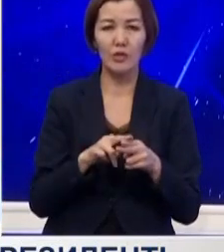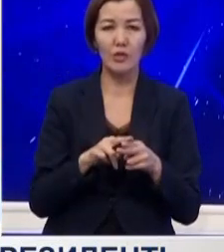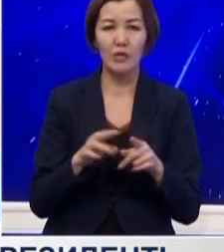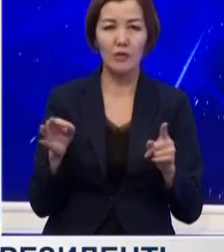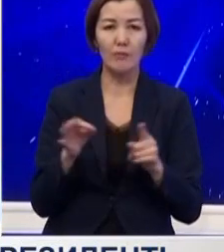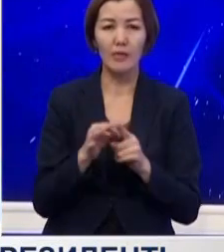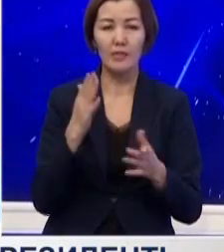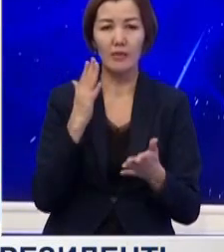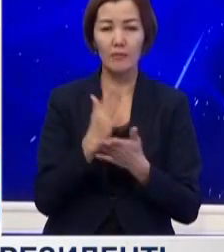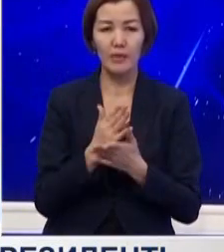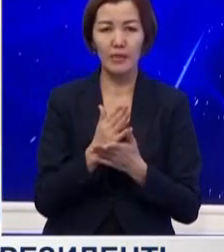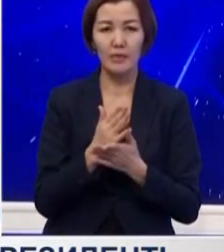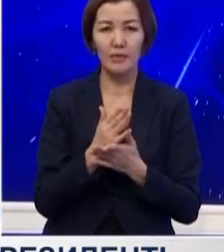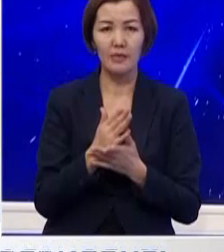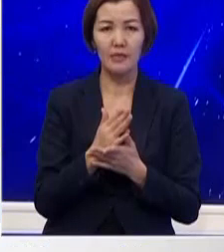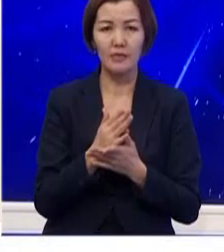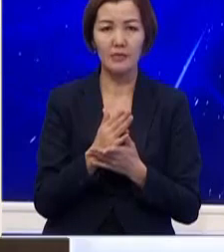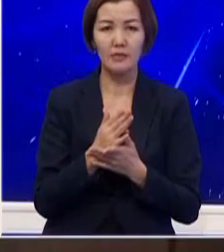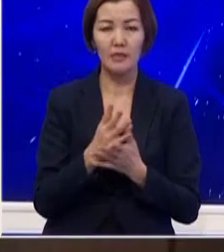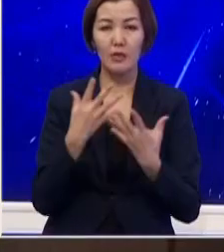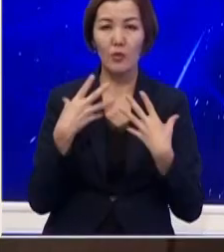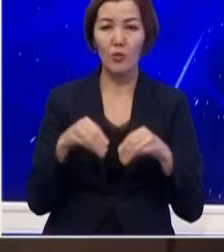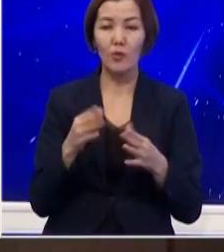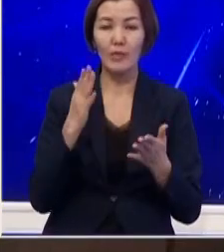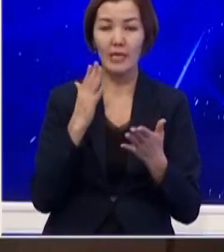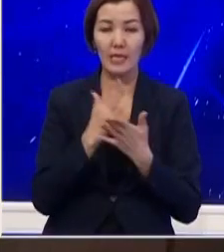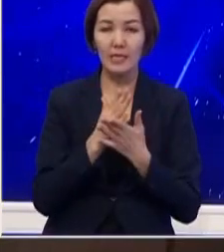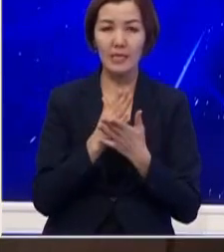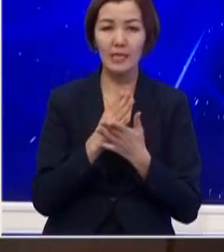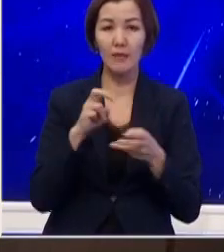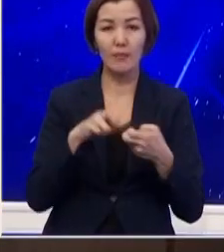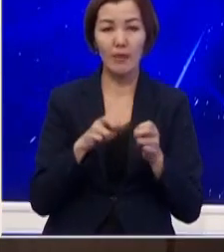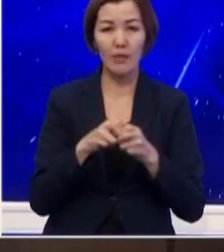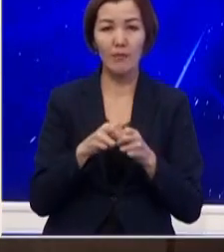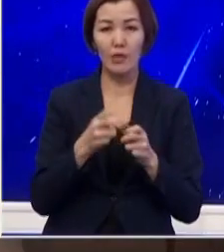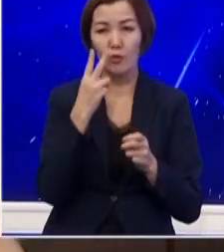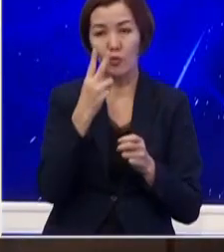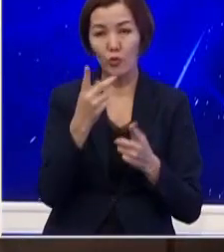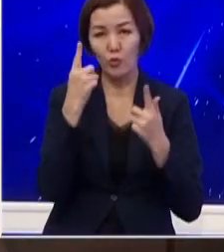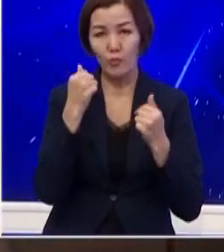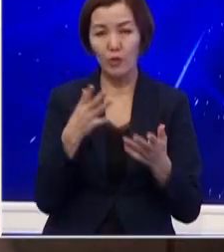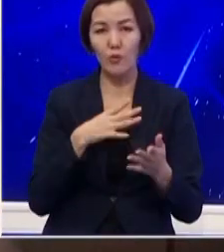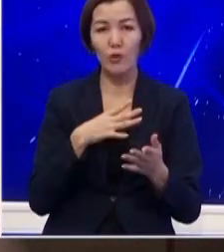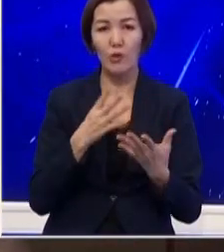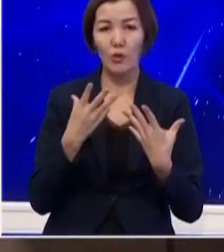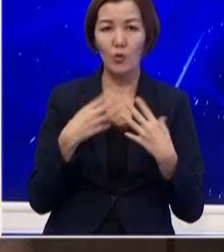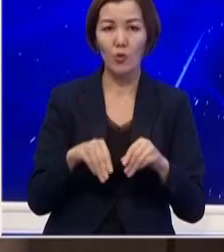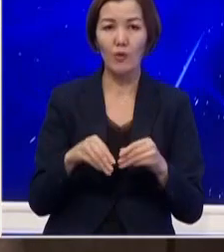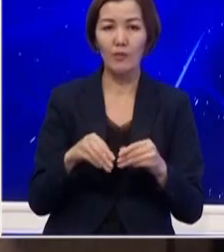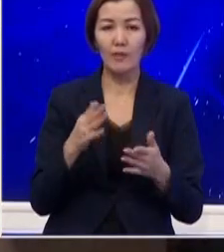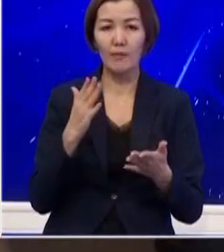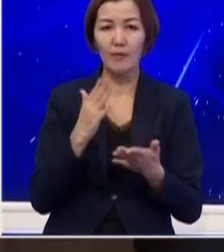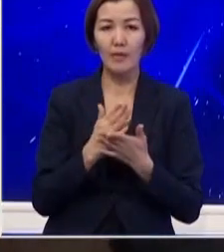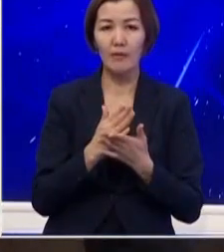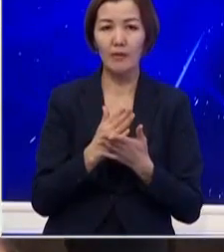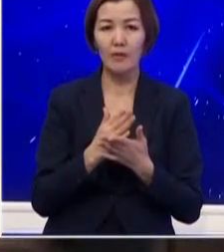мақсат бір. Мақсат дегеніміз сол қоғамда кездесетін проблемаларды көре білу. Біз мына қоғамда жүргендіктен